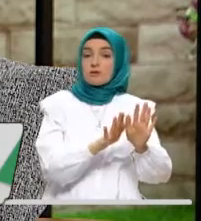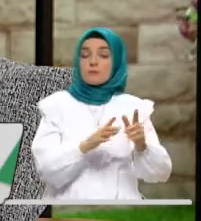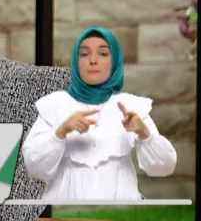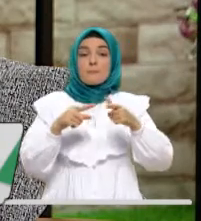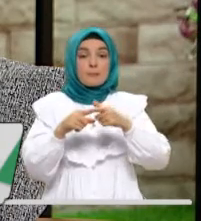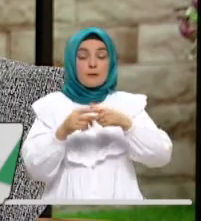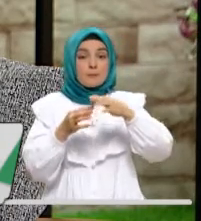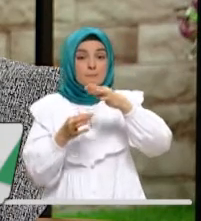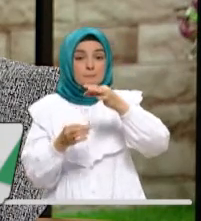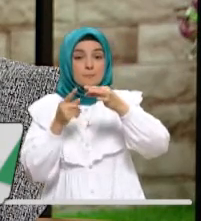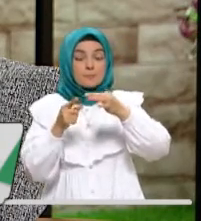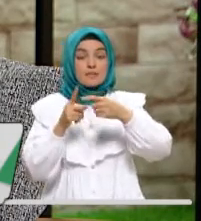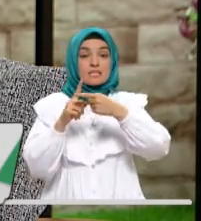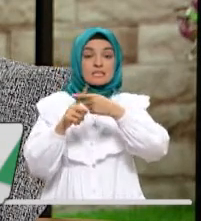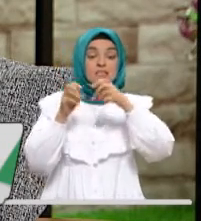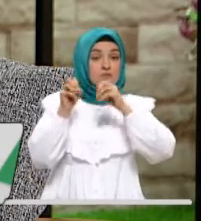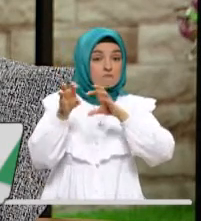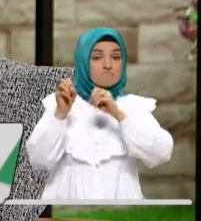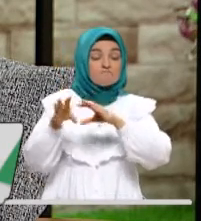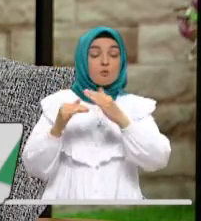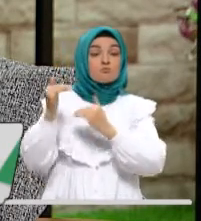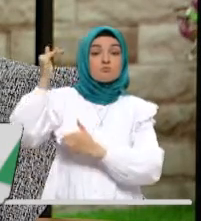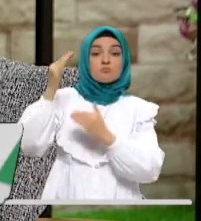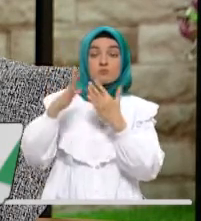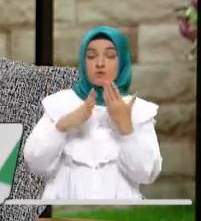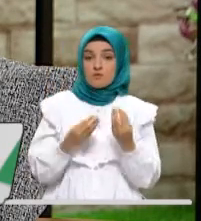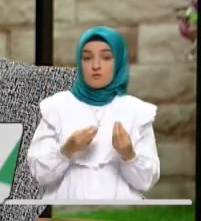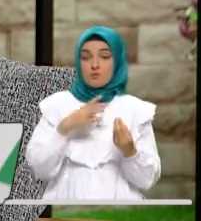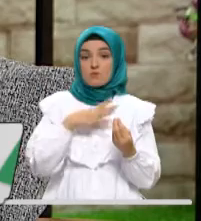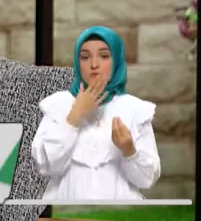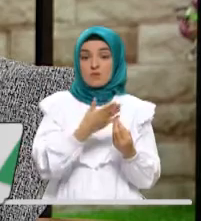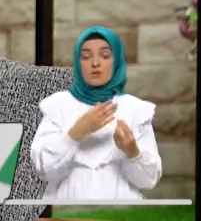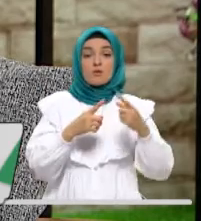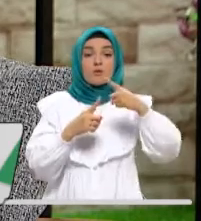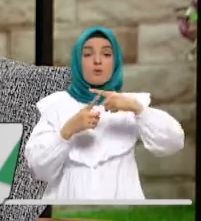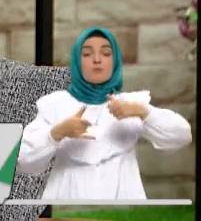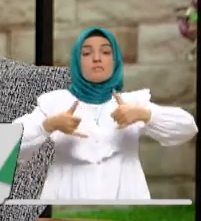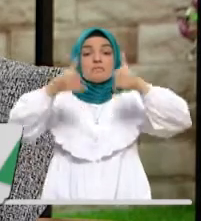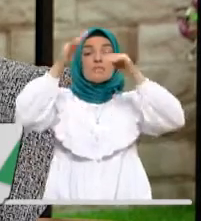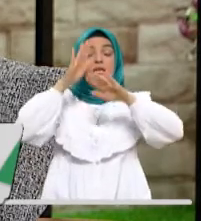de Hristiyan öğretileri üzerine yetiştirdi. Efendim Topkapı Sarayı yapıldığında oraya sözüm ona bir işte